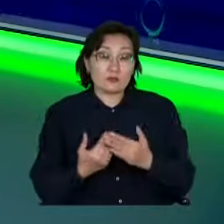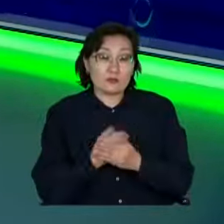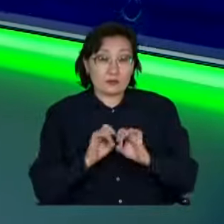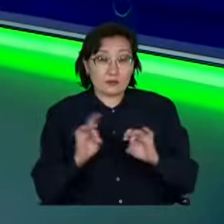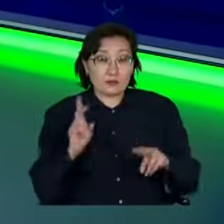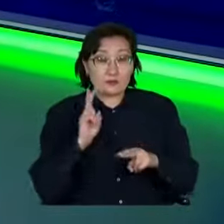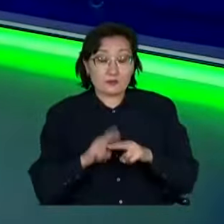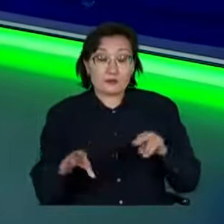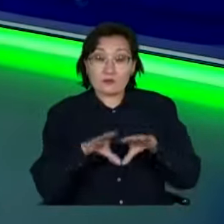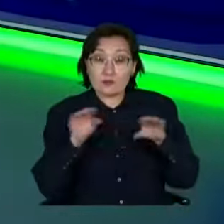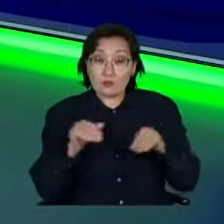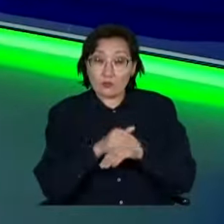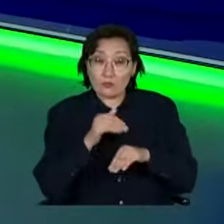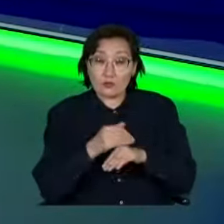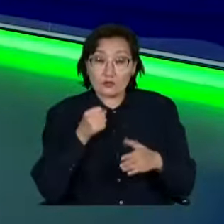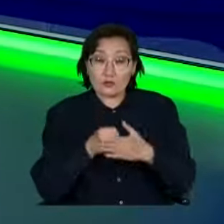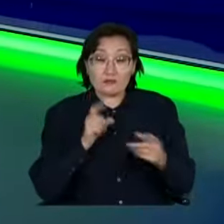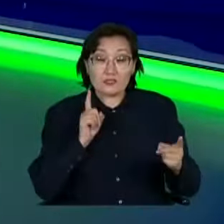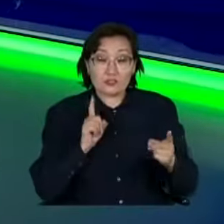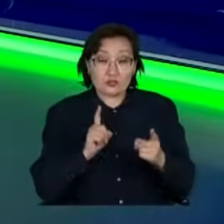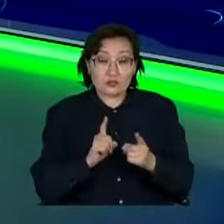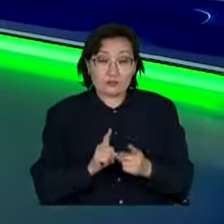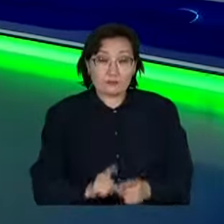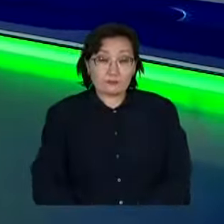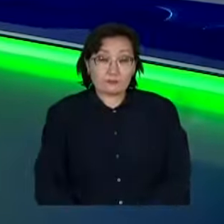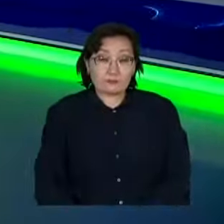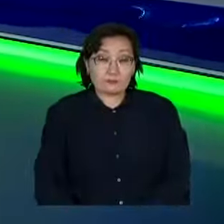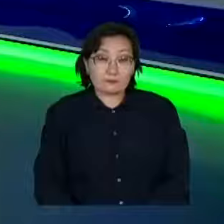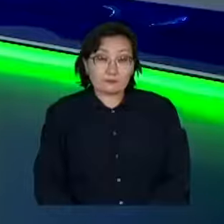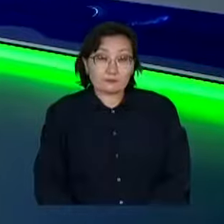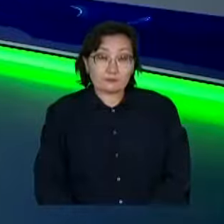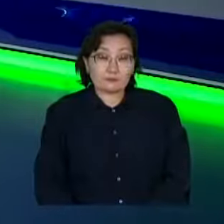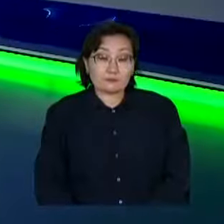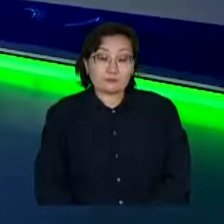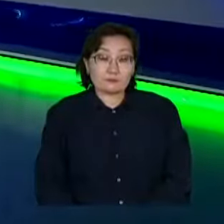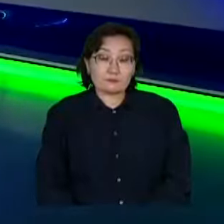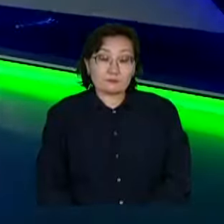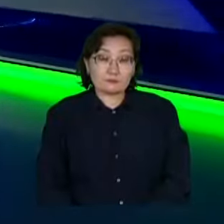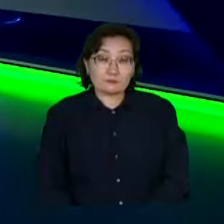завершен. Спасибо, что были с нами. Хороших вам выходных. Всего доброго. До встречи в эфире.